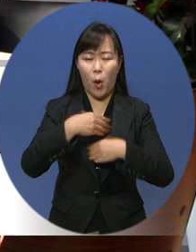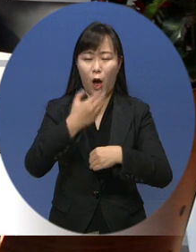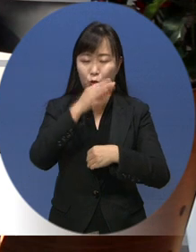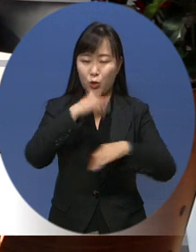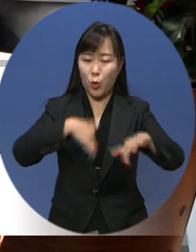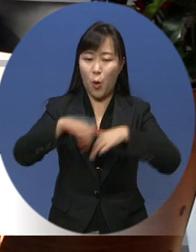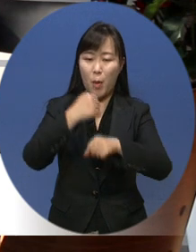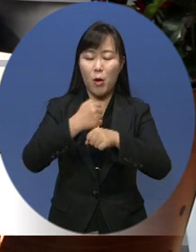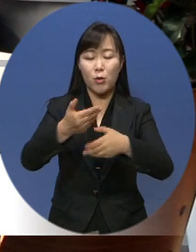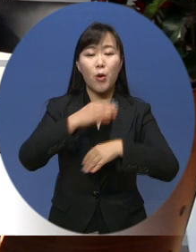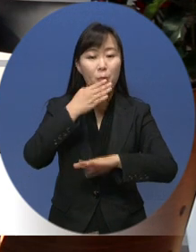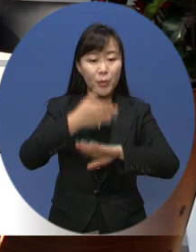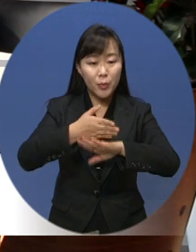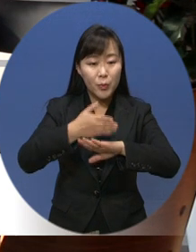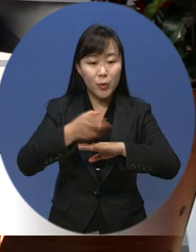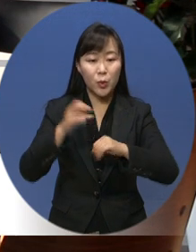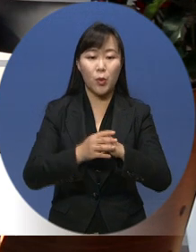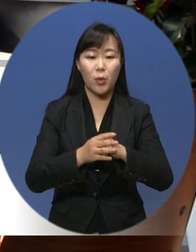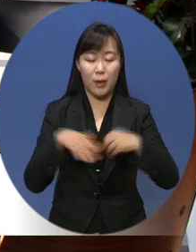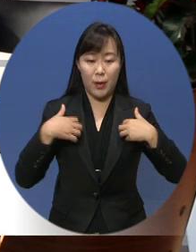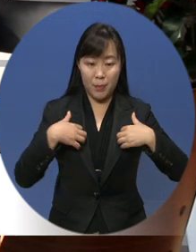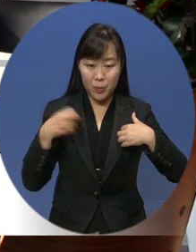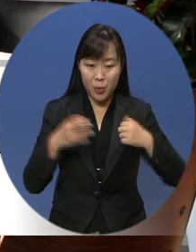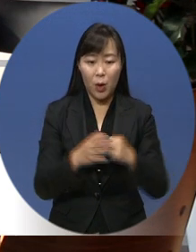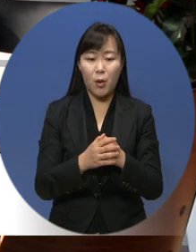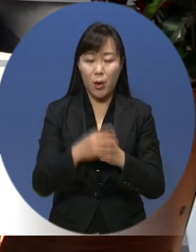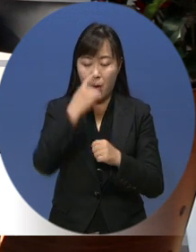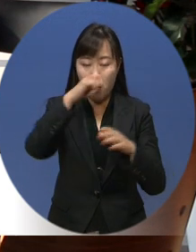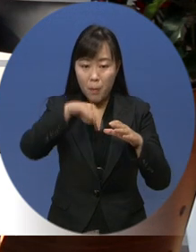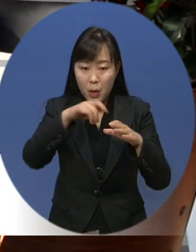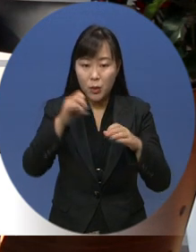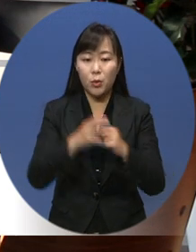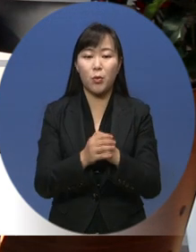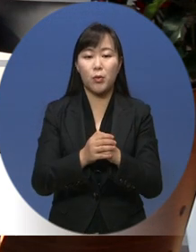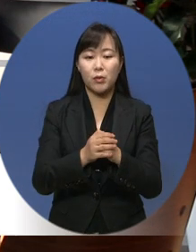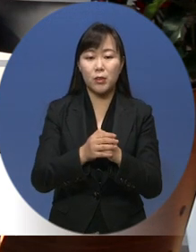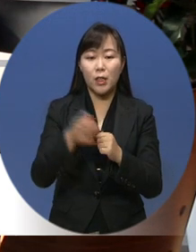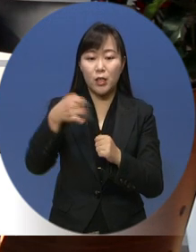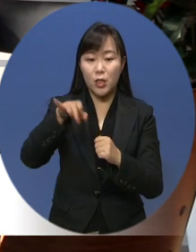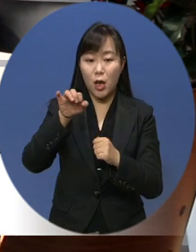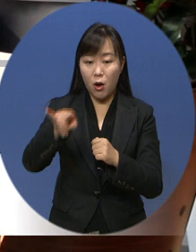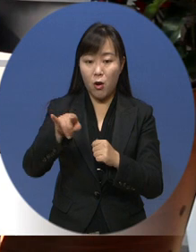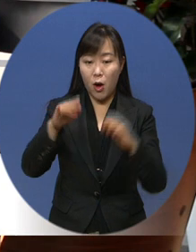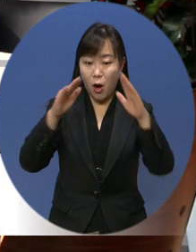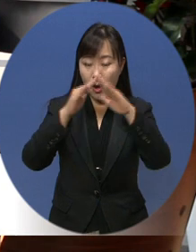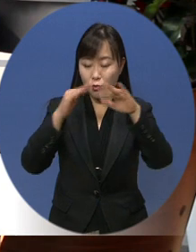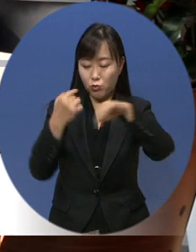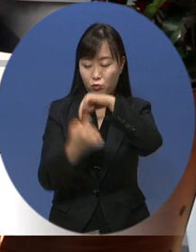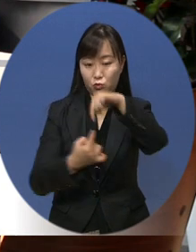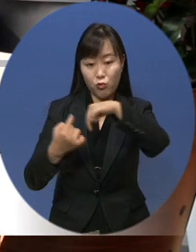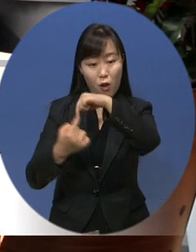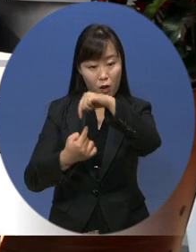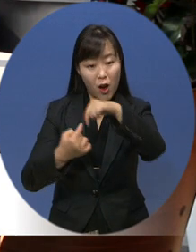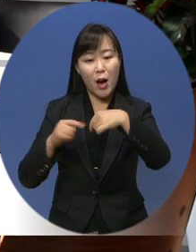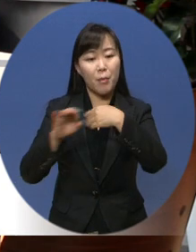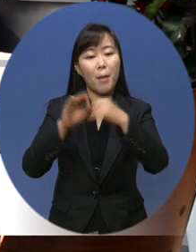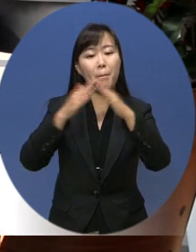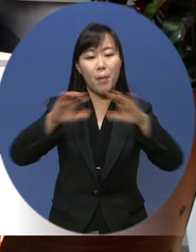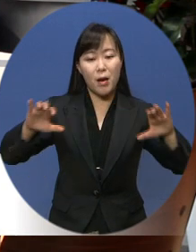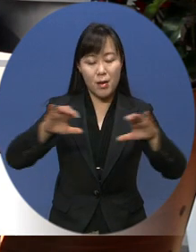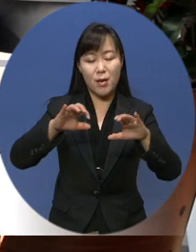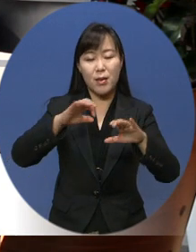고맙고요 이제 우리 pc 와 니나 커피숍이나 쉐어 하우스를 이제 운영을 하게 되면 우리